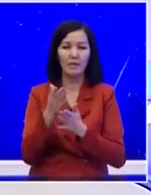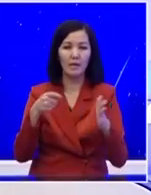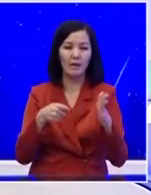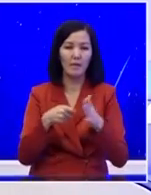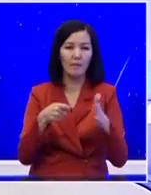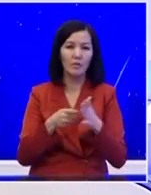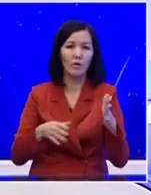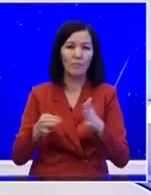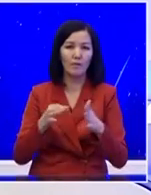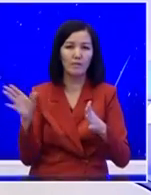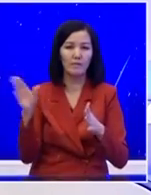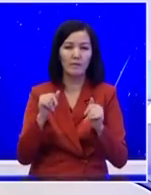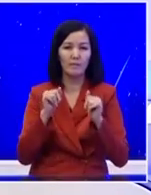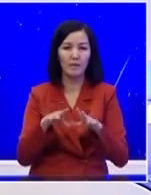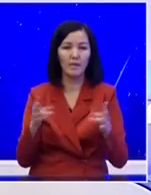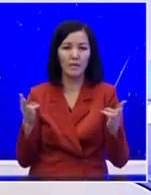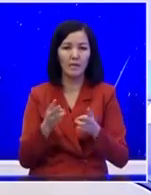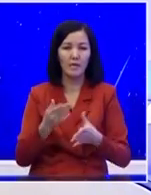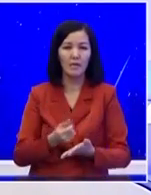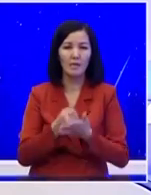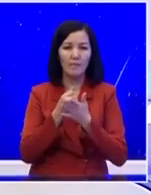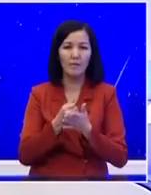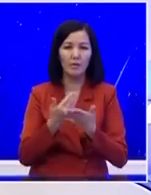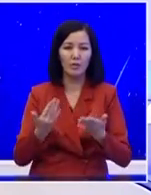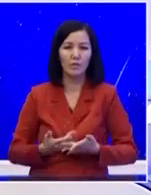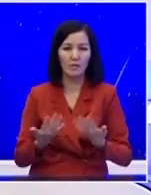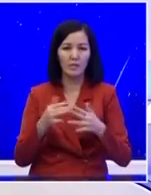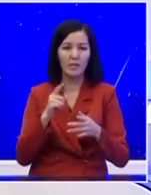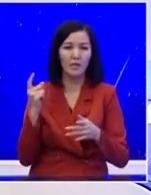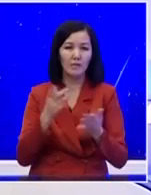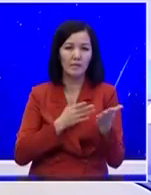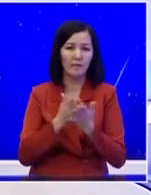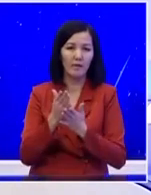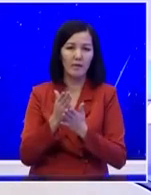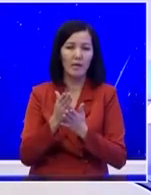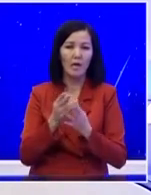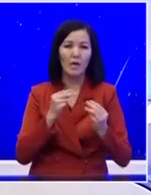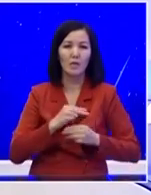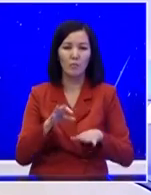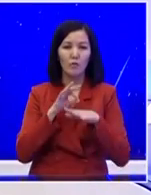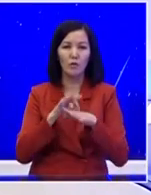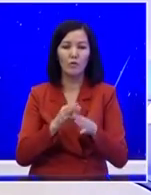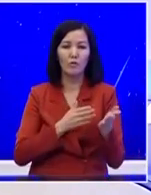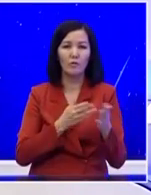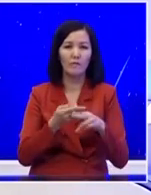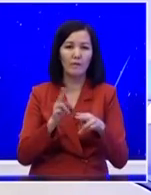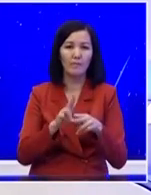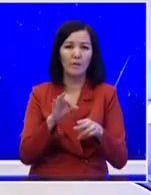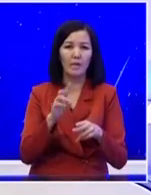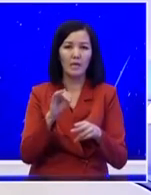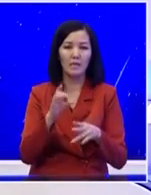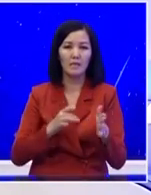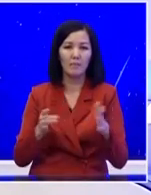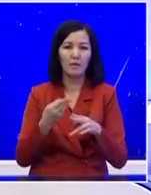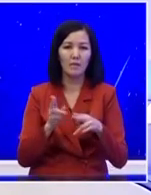аким области принял все необходимые меры для поддержания жизнедеятельности сельхозсферы. Кипит работа в этом направлении и в Кигинском